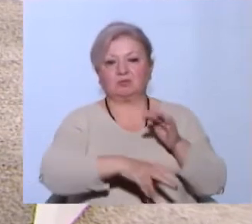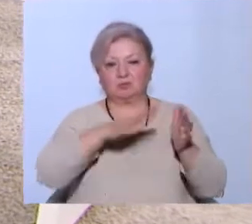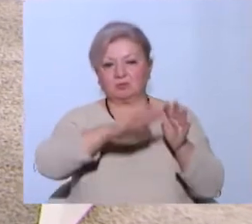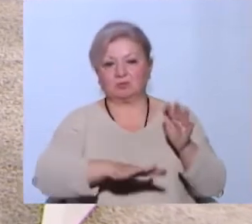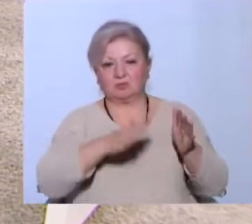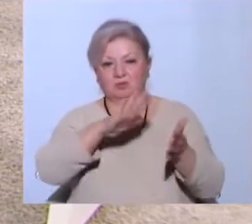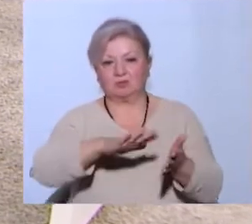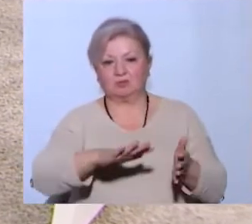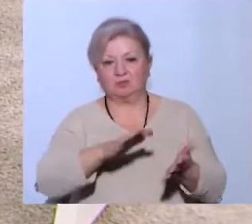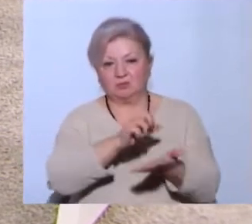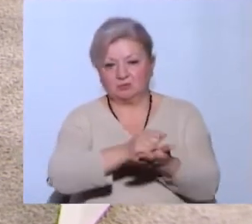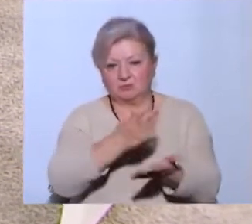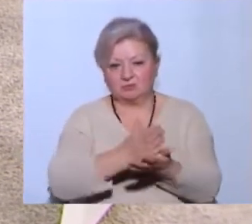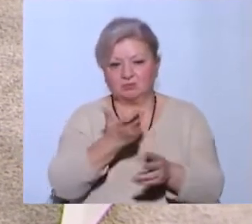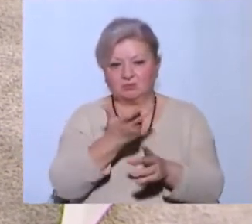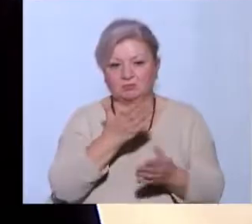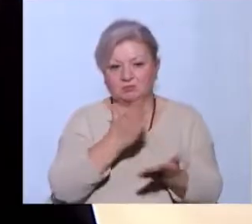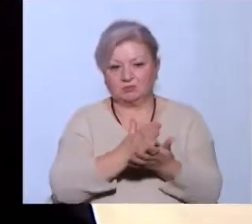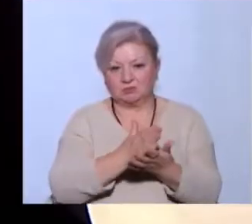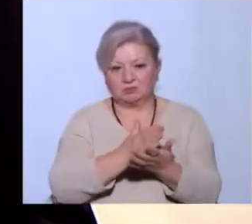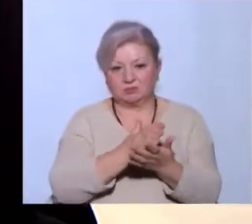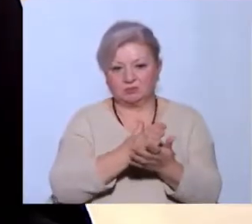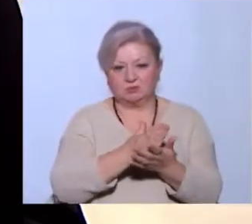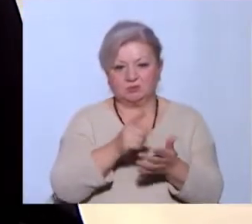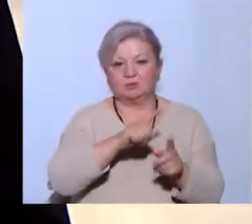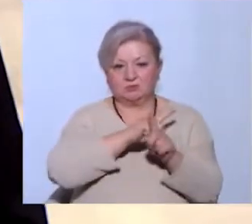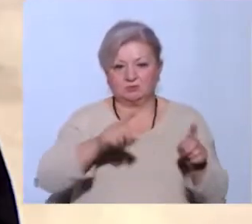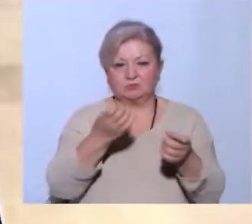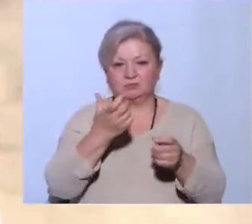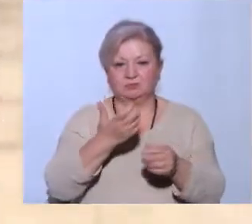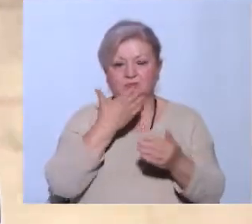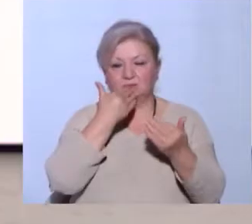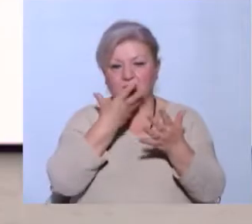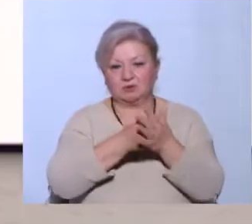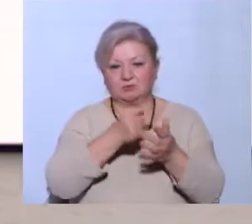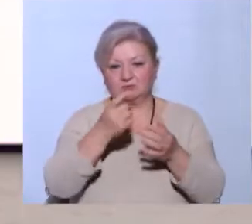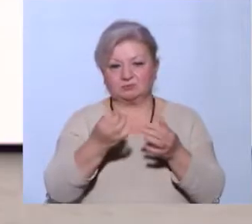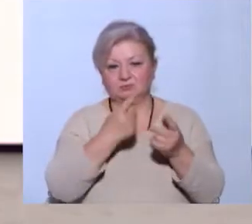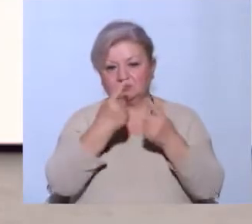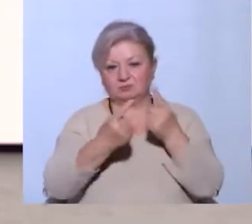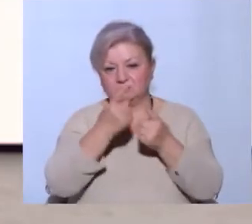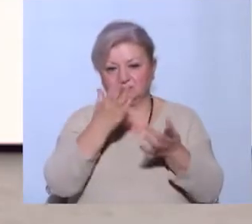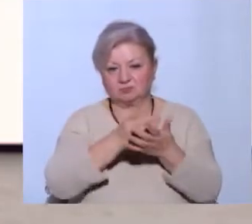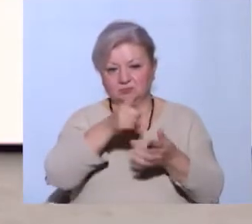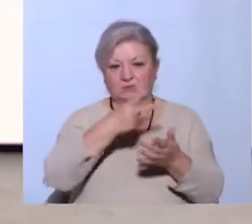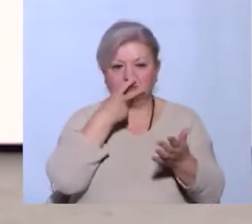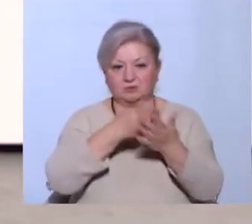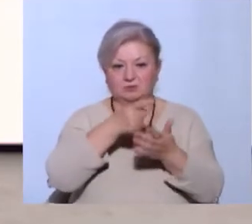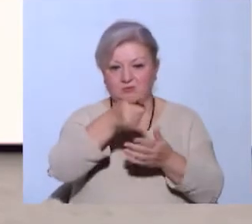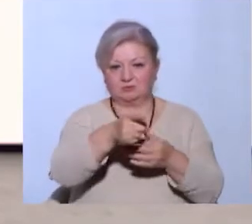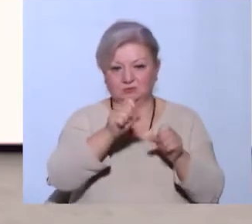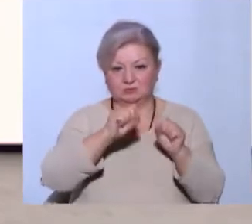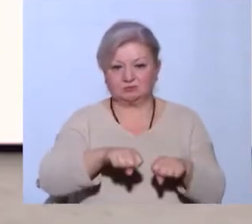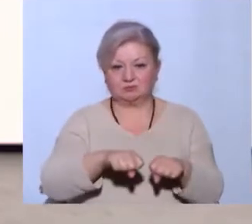აფხაზეთში მდებარეობს, საინტერესოა თავისი კიდევ რაღაც გარკვეული ერთეულებით. ამ სანახავად,